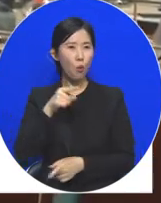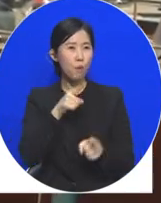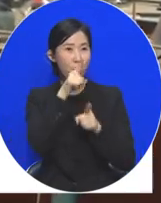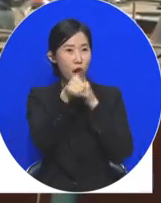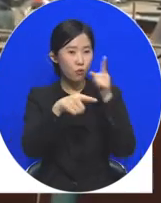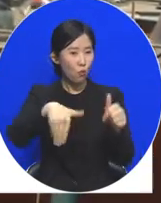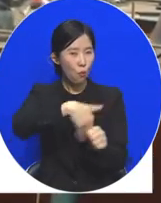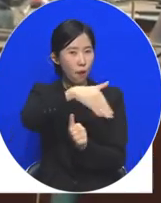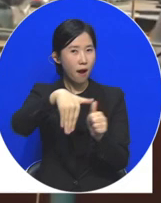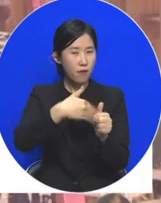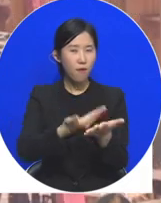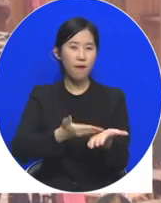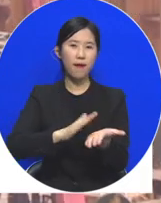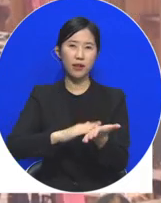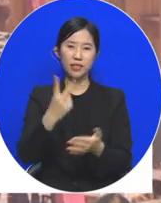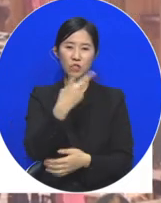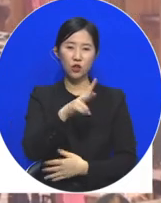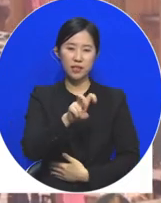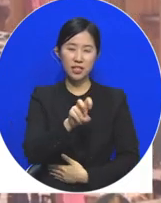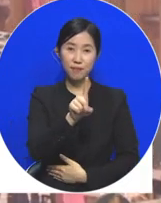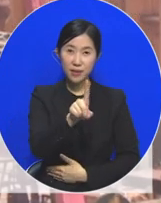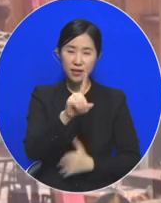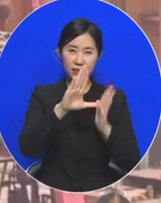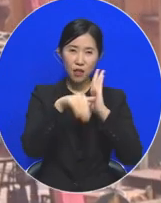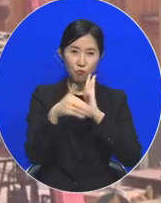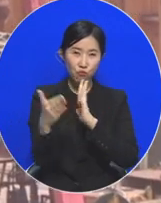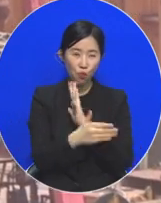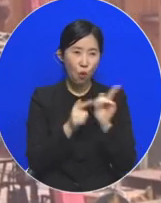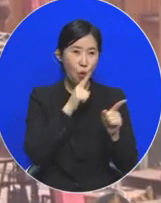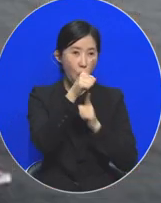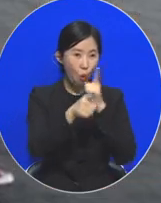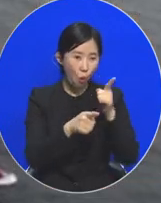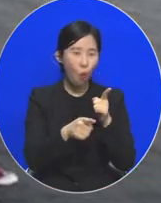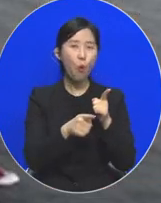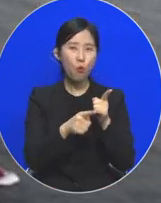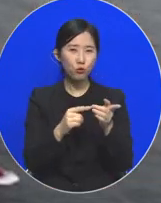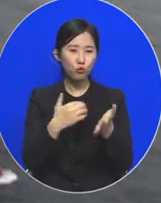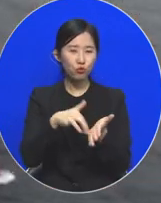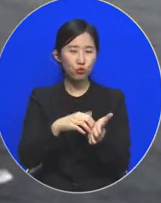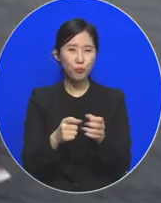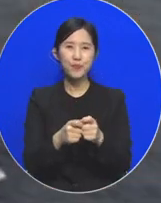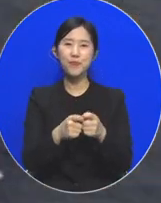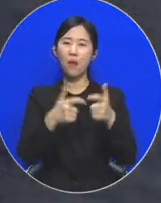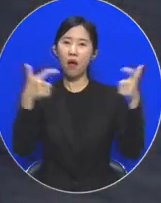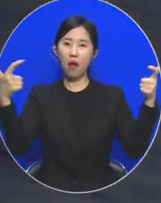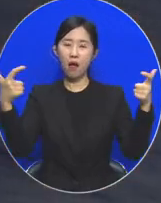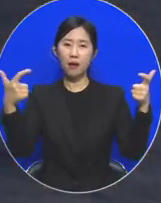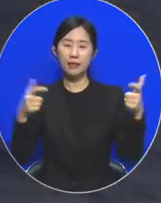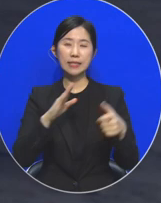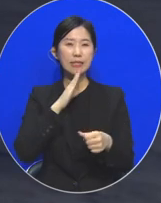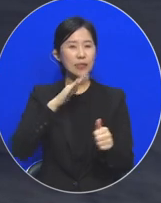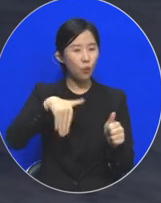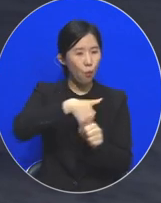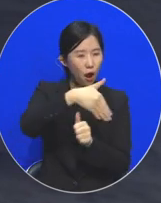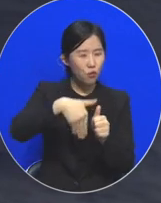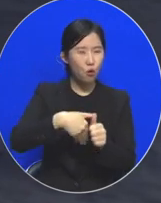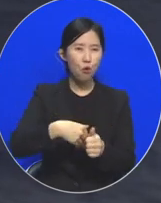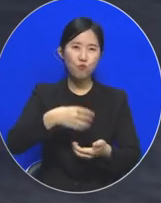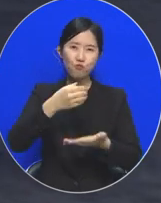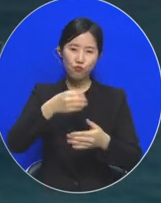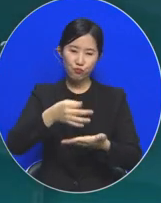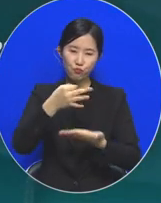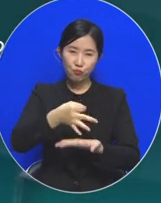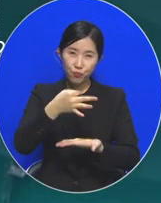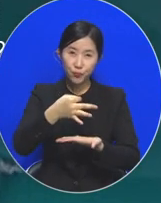개선되며 2021년부터 수주 실적이 반등했습니다 글로벌 발주량 중에서 친환경 고부가 선박의